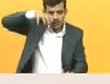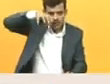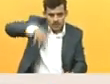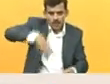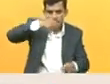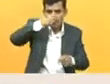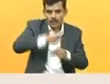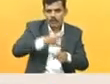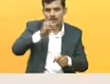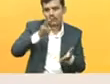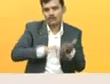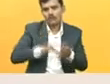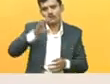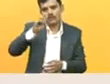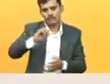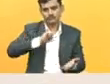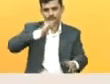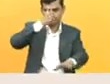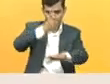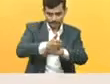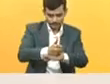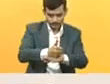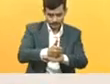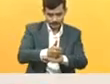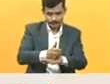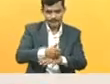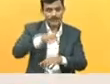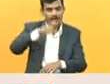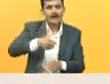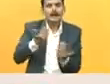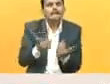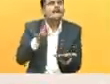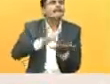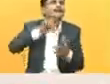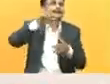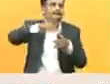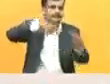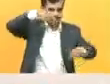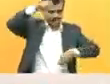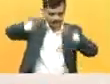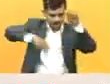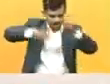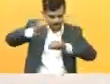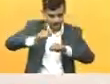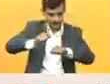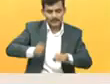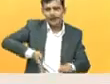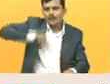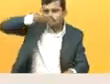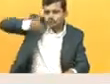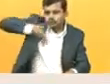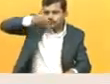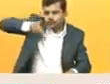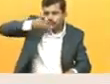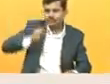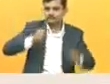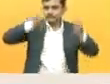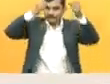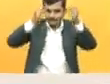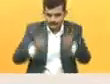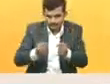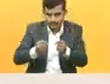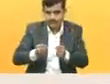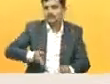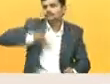पहुंच जाता है। ये स्टेशन अब झारखंड में है। यहां से एक ट्रेन पकड़कर वो आगे के